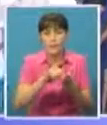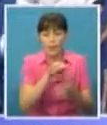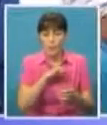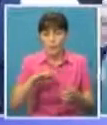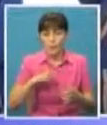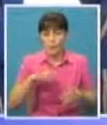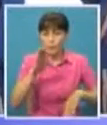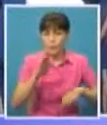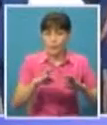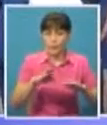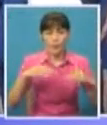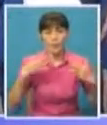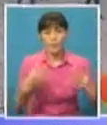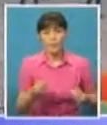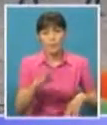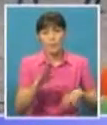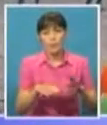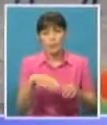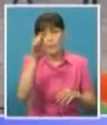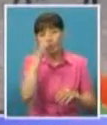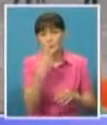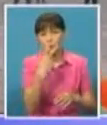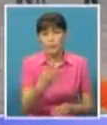бәсекеге қабілеттілі екенімізді көрсете білейік.